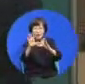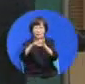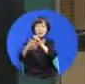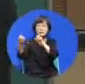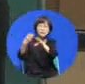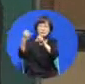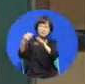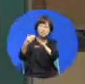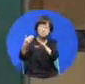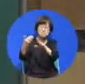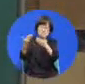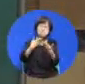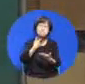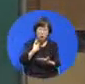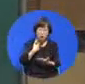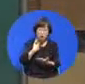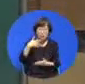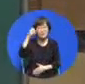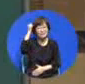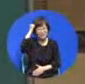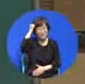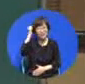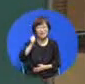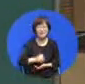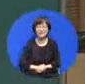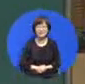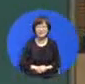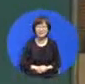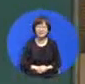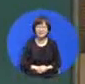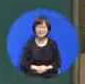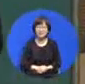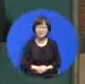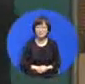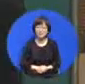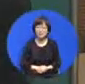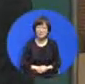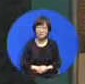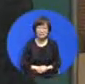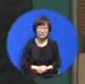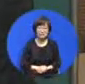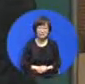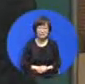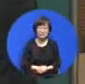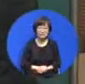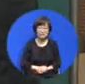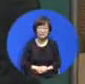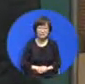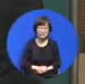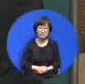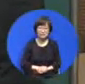experienced in the wilderness. 애굽에서 무슨 일이 있었습니까? What happened in Egypt?